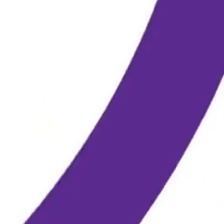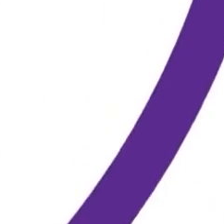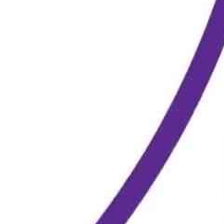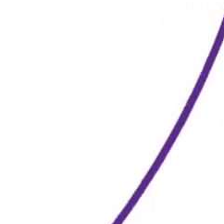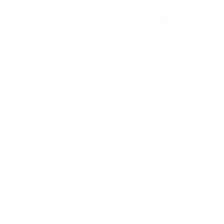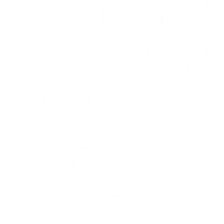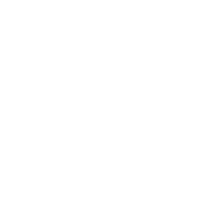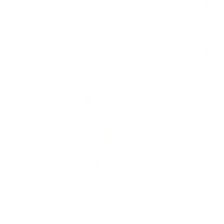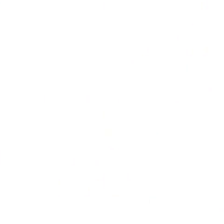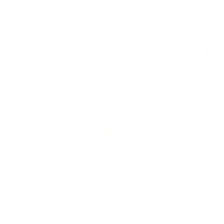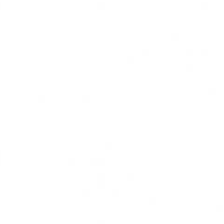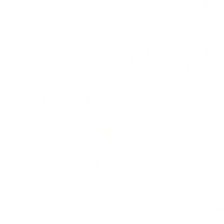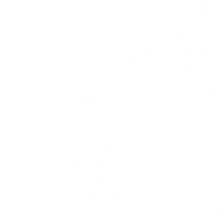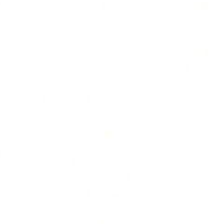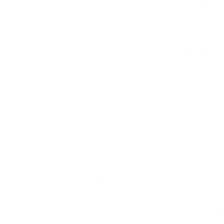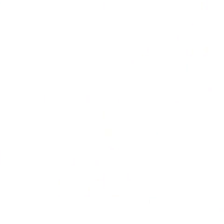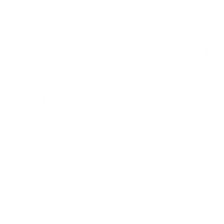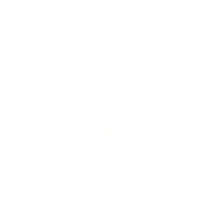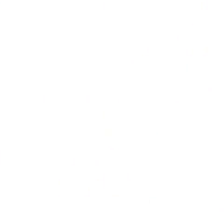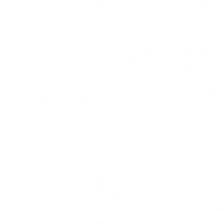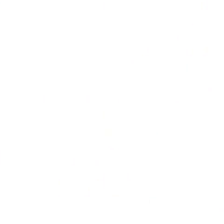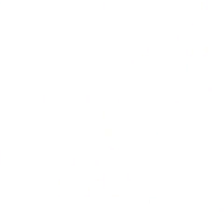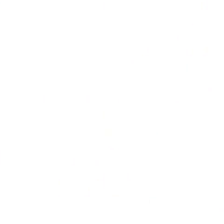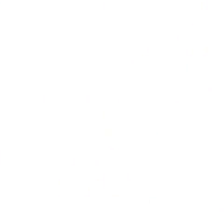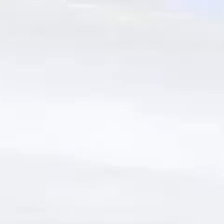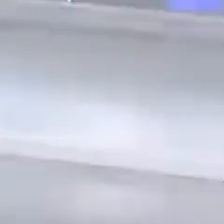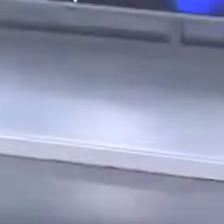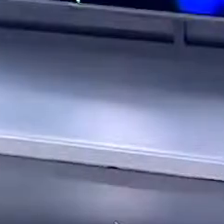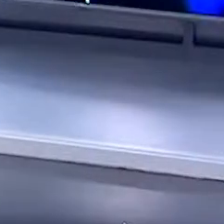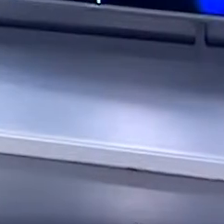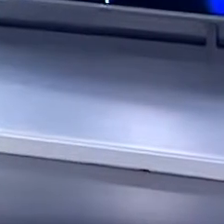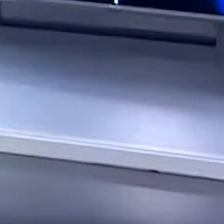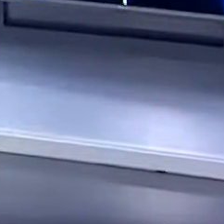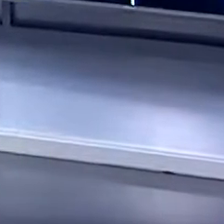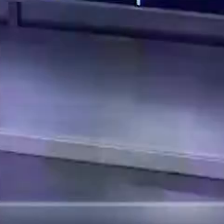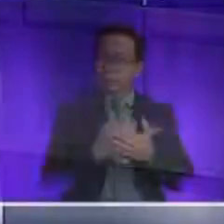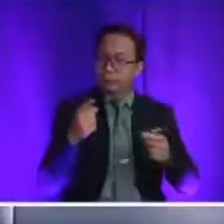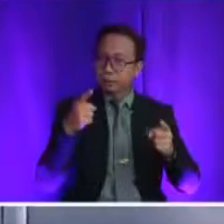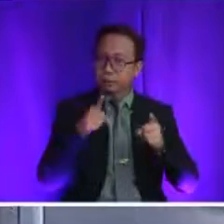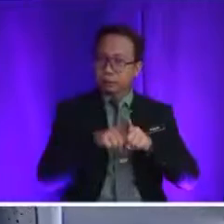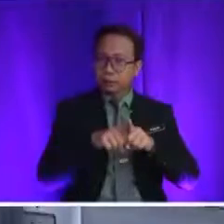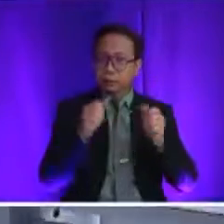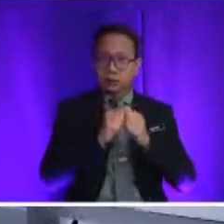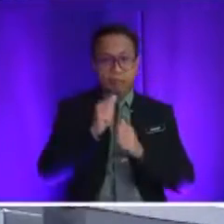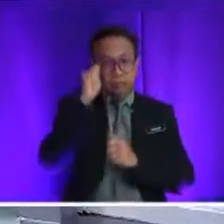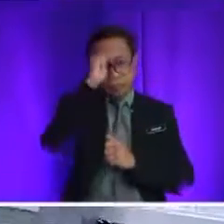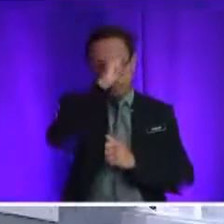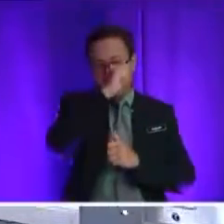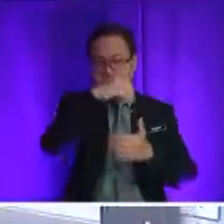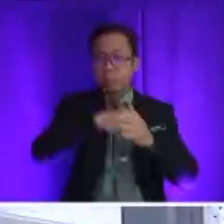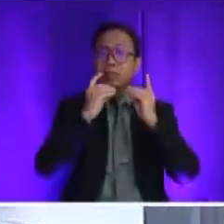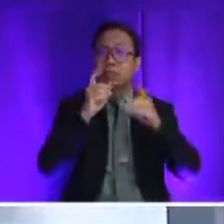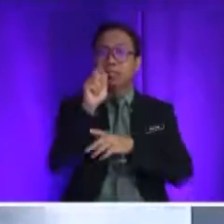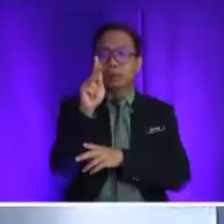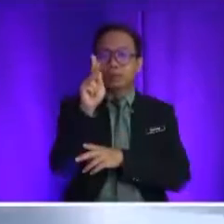Hai Sidik TV GPM Baiklah kembali bersama saya masukkan azma didikte